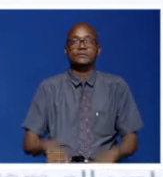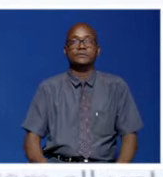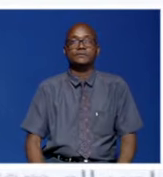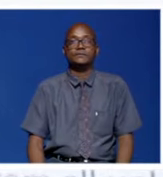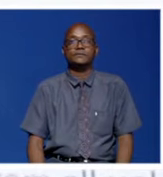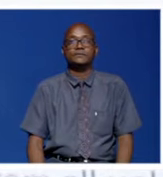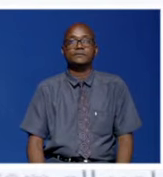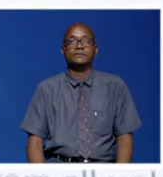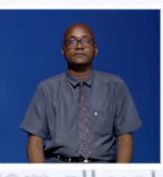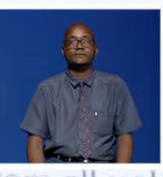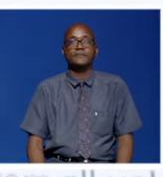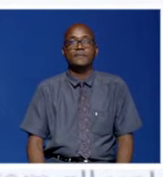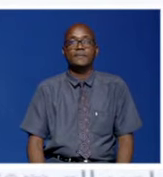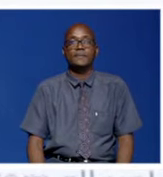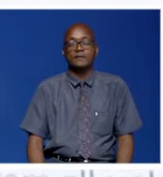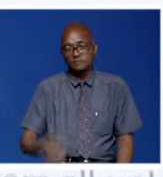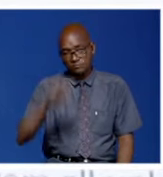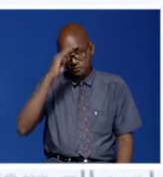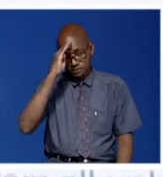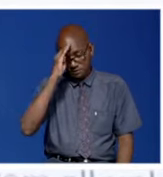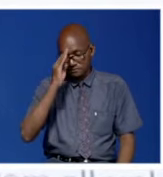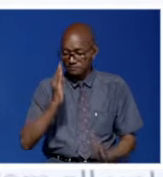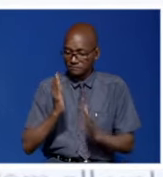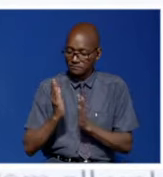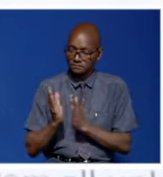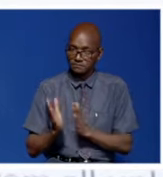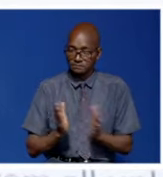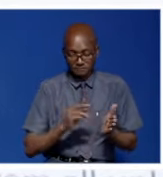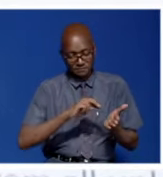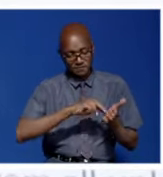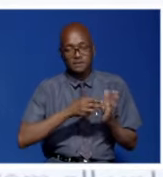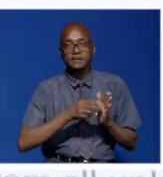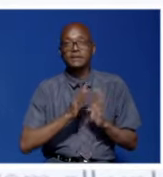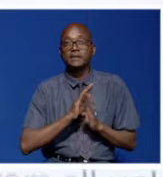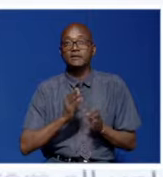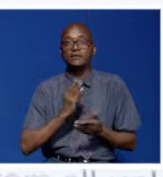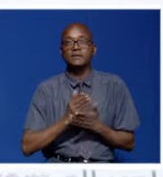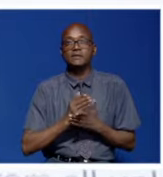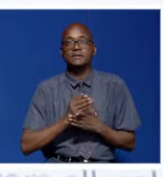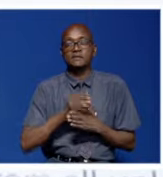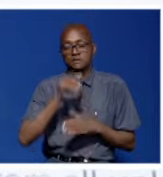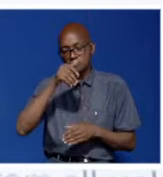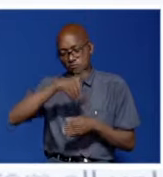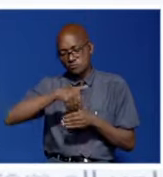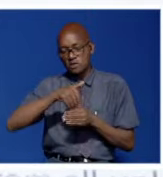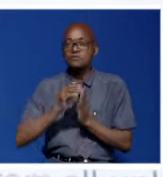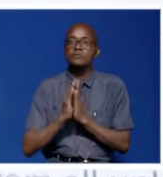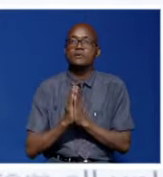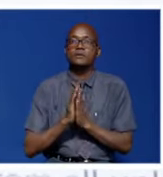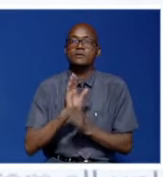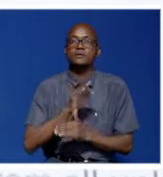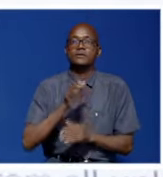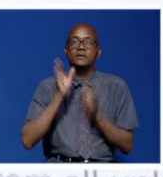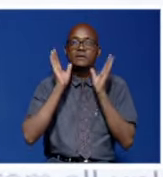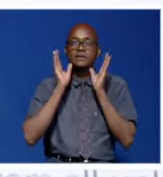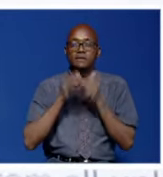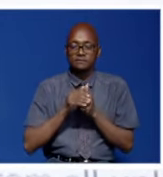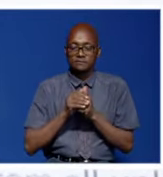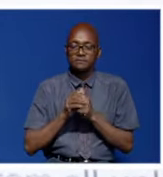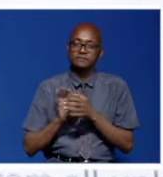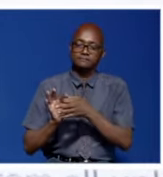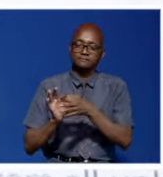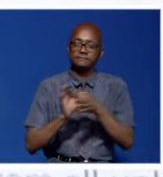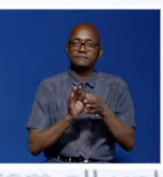limeweka mikakati na taratibu za kuhakikisha waumini wa dini za Kiislamu na Watanzania kwa ujumla wanashiriki ibada